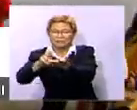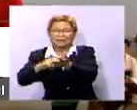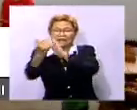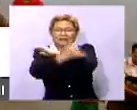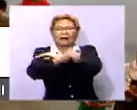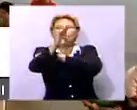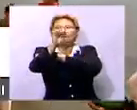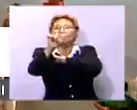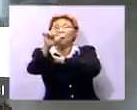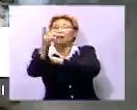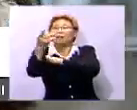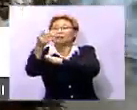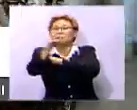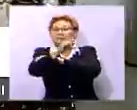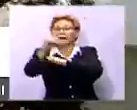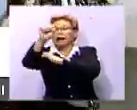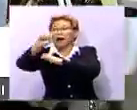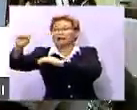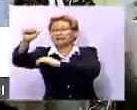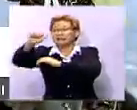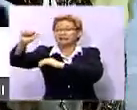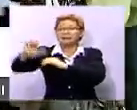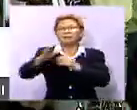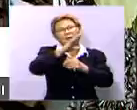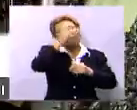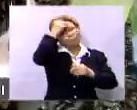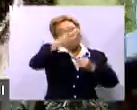Asia Selatan. Selain itu, turut diumumkan peruntukan dana